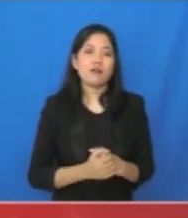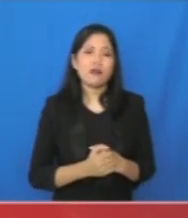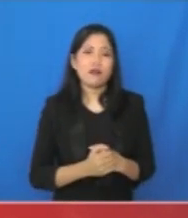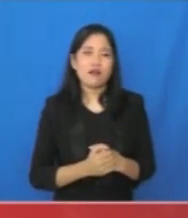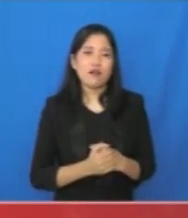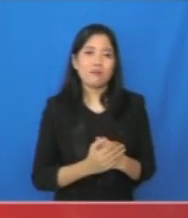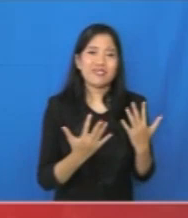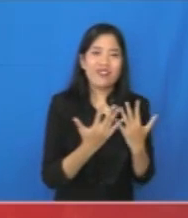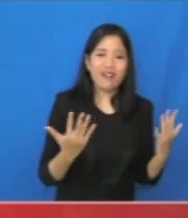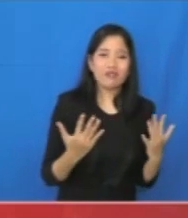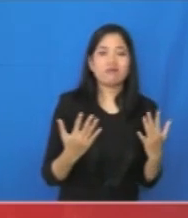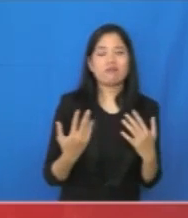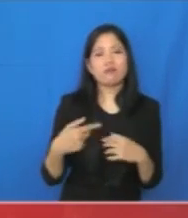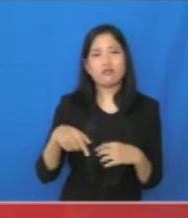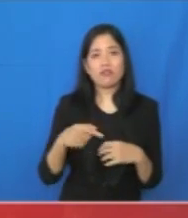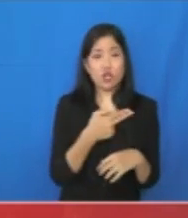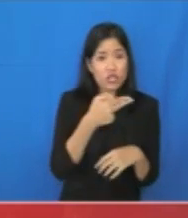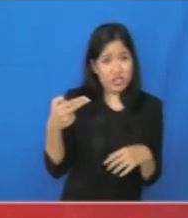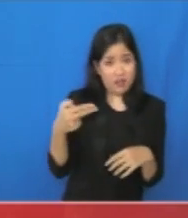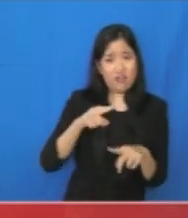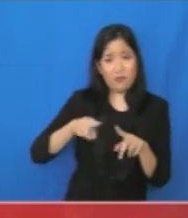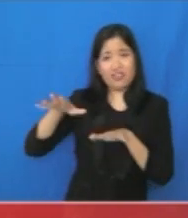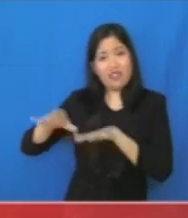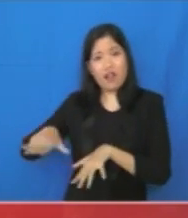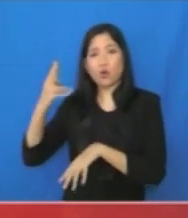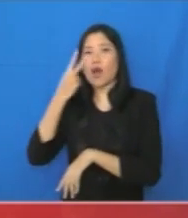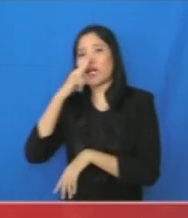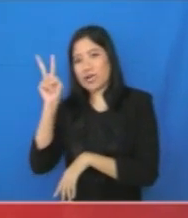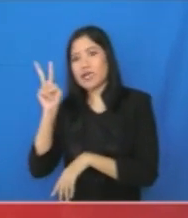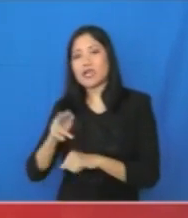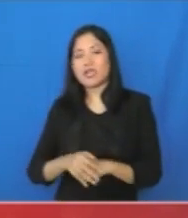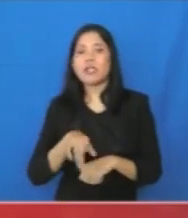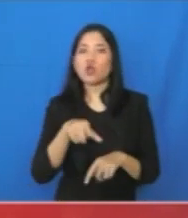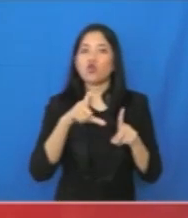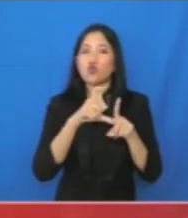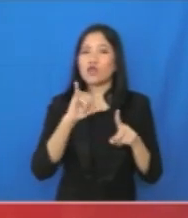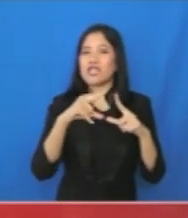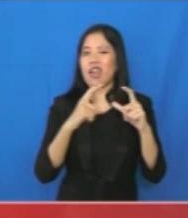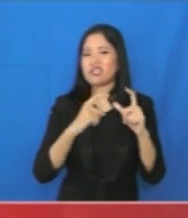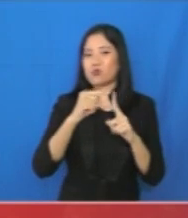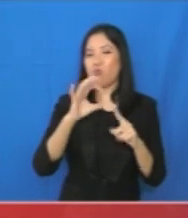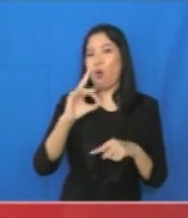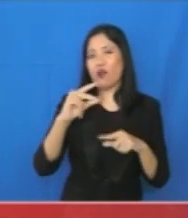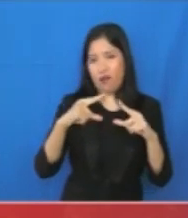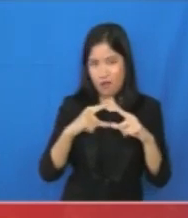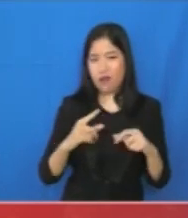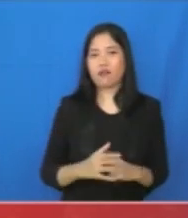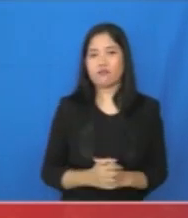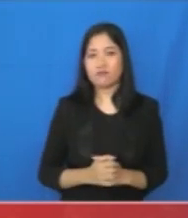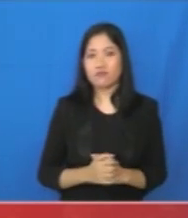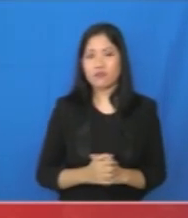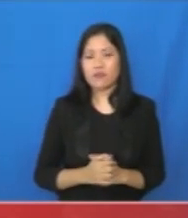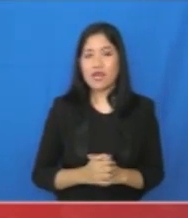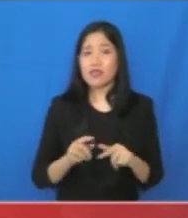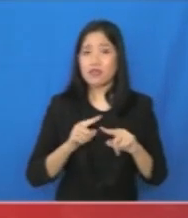diaspora ataupun warga negara Indonesia yang berada di luar negeri Hai namun sekali lagi